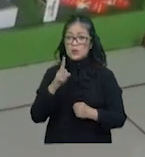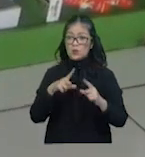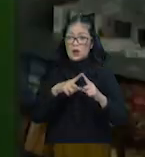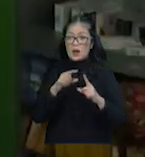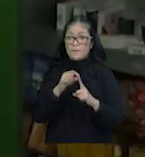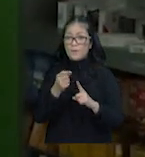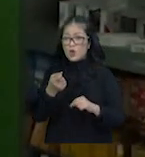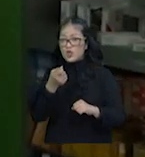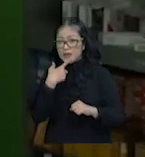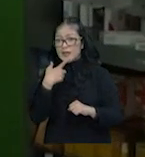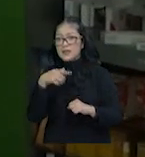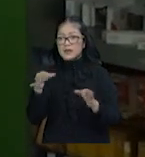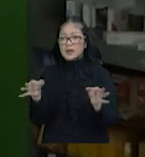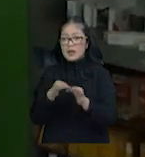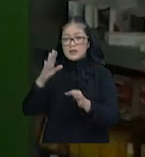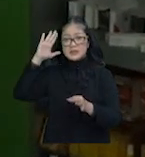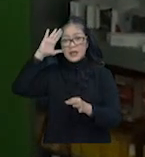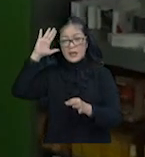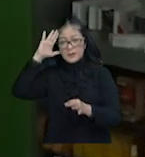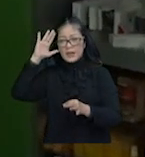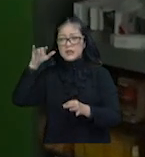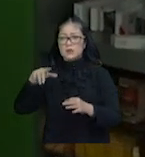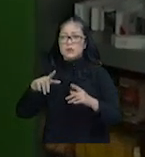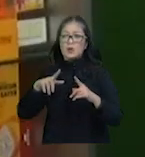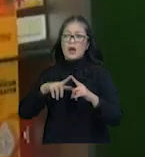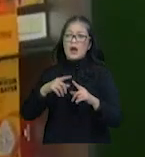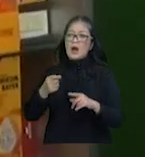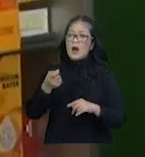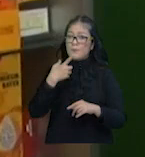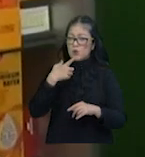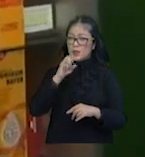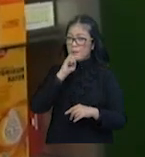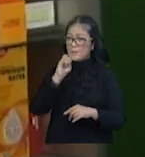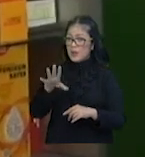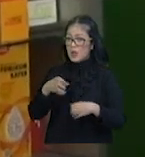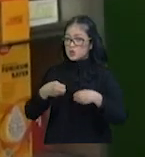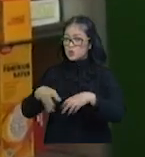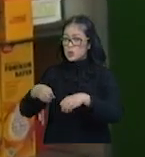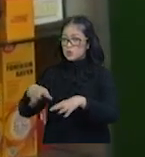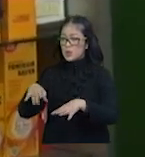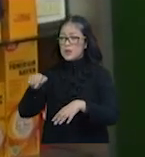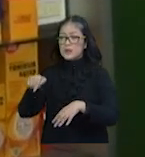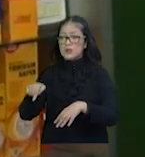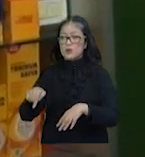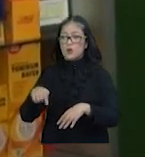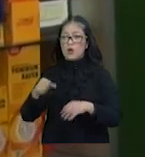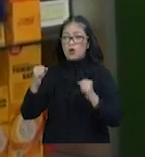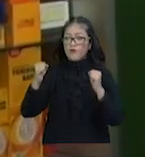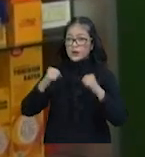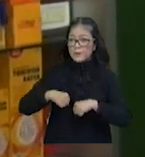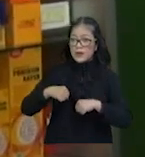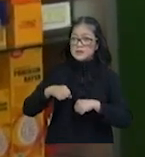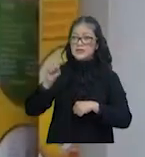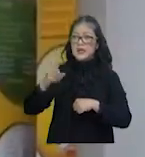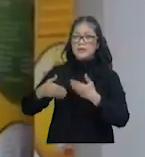Hasyim, Sleman. Pihak apotek mengatakan masih menjual beberapa obat sirup di apotek karena mendapatkan konfirmasi sepihak dari pihak